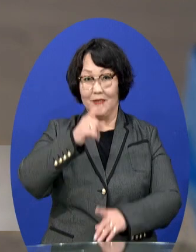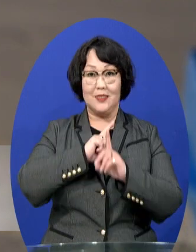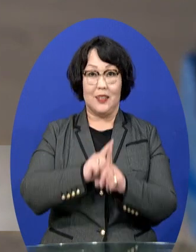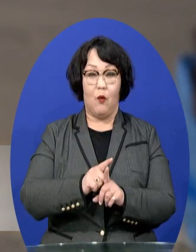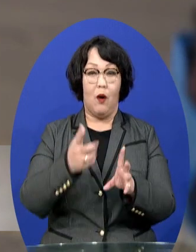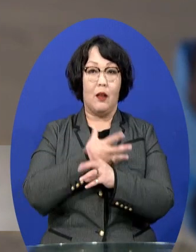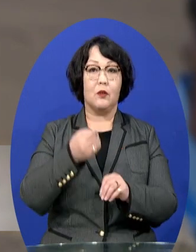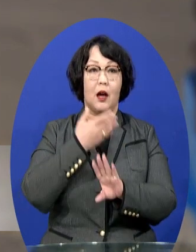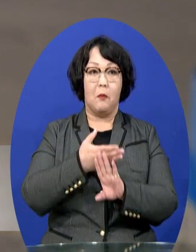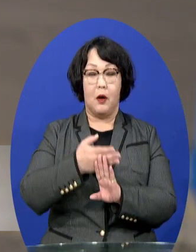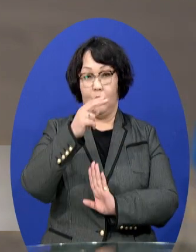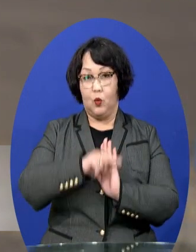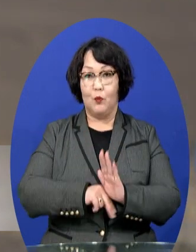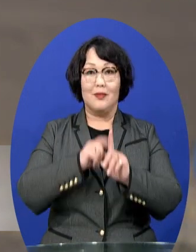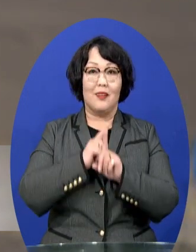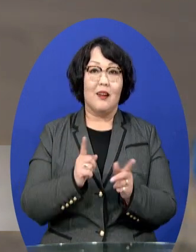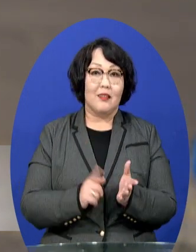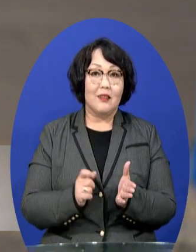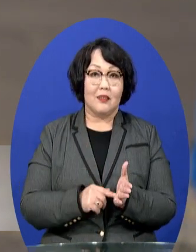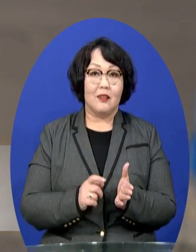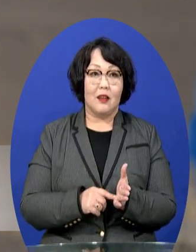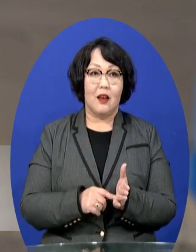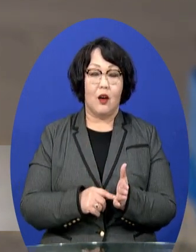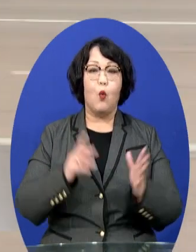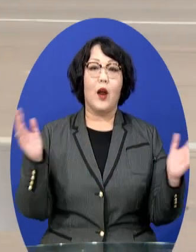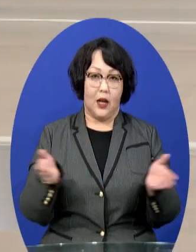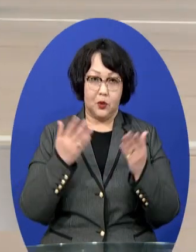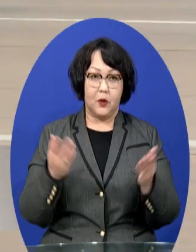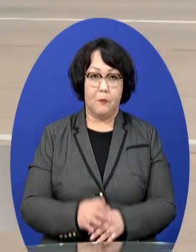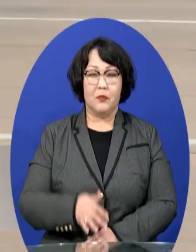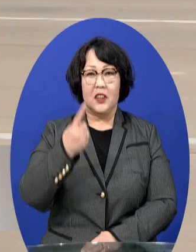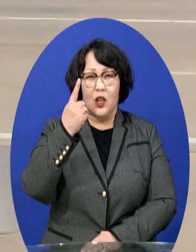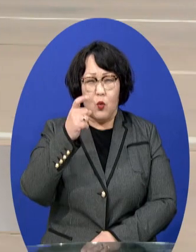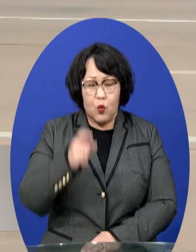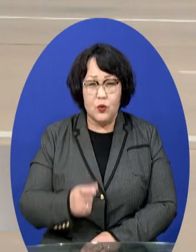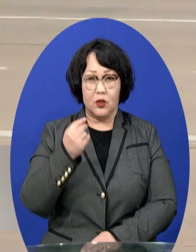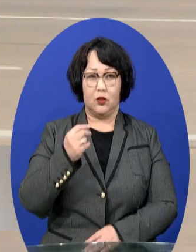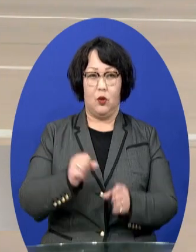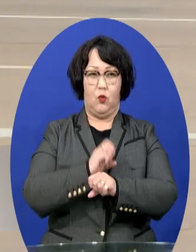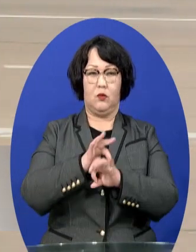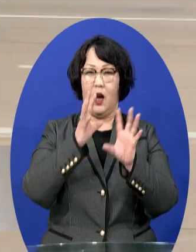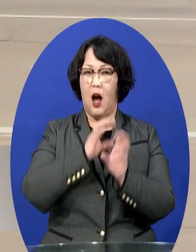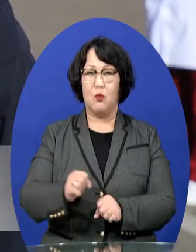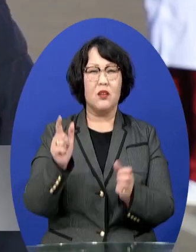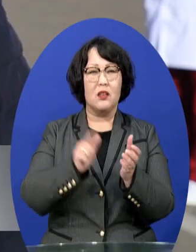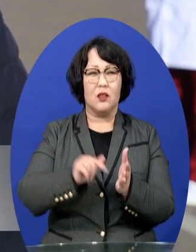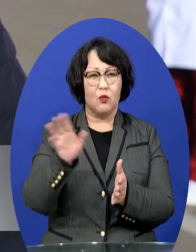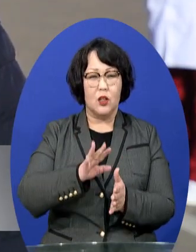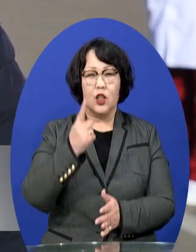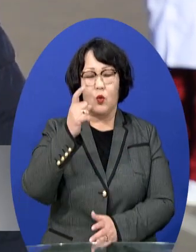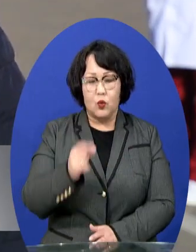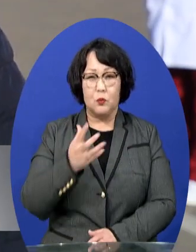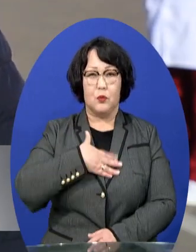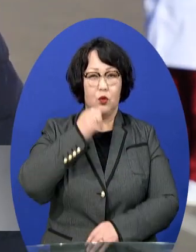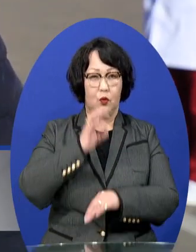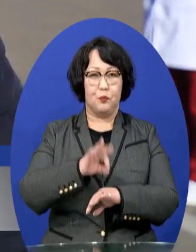халдвар хамгаалаа маш сайн байраарэ гэж уриалж байна. Нэг хүнч битгий халдвар аваасаа, нэг хүнч битгий өвдөөсөө, нэг